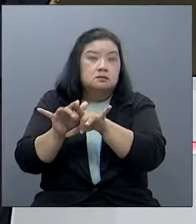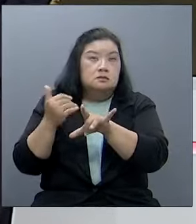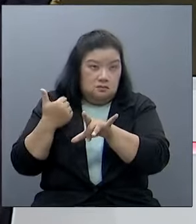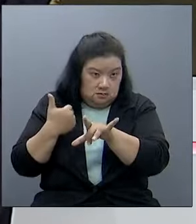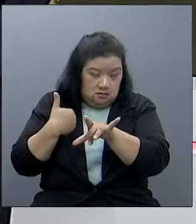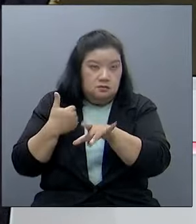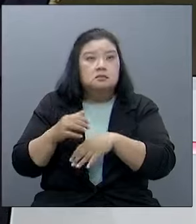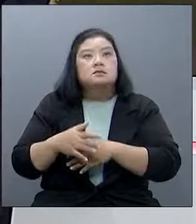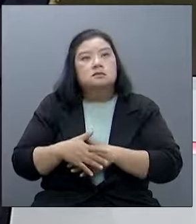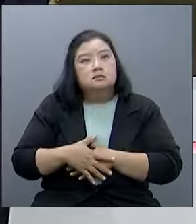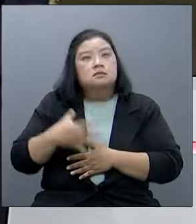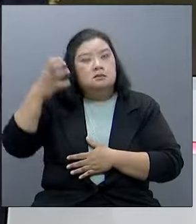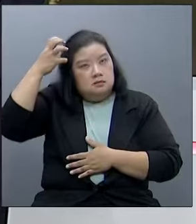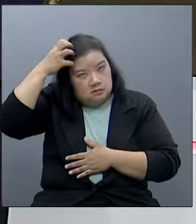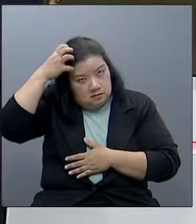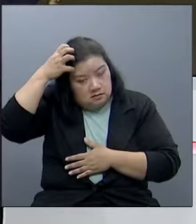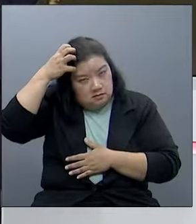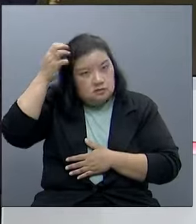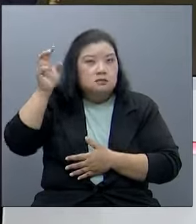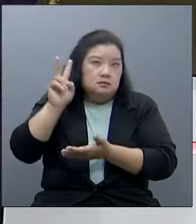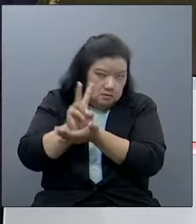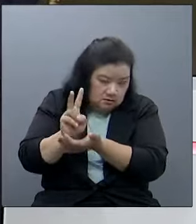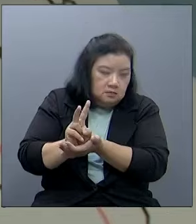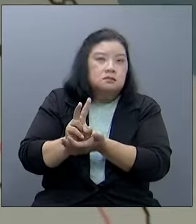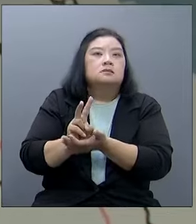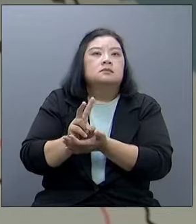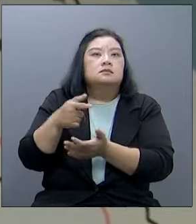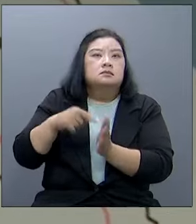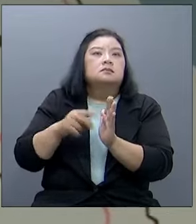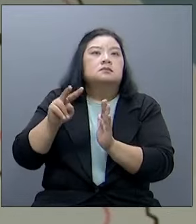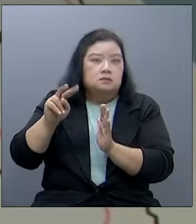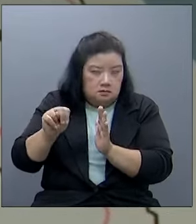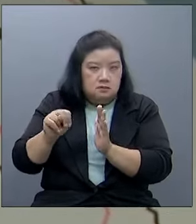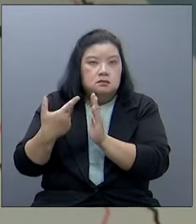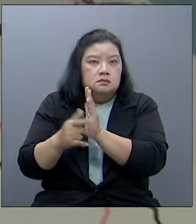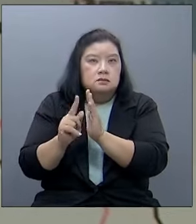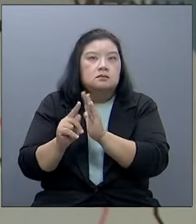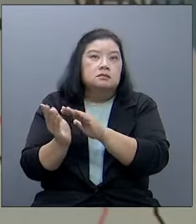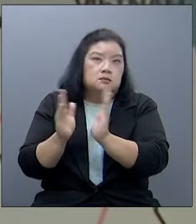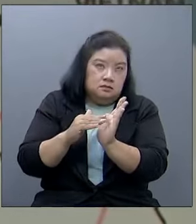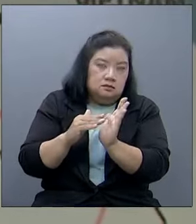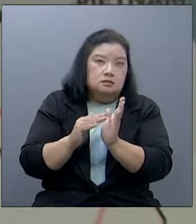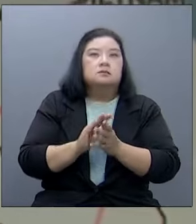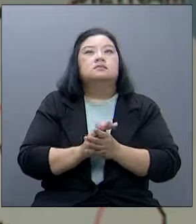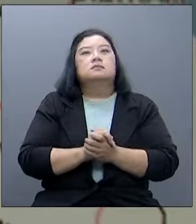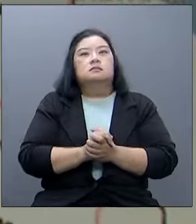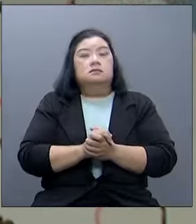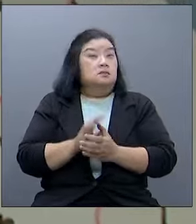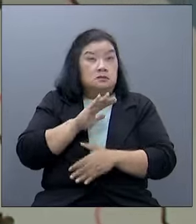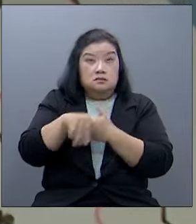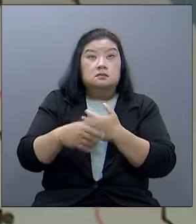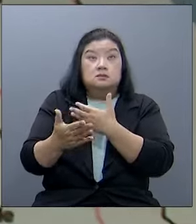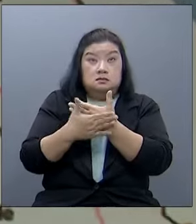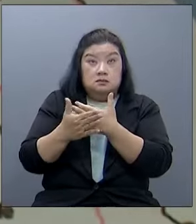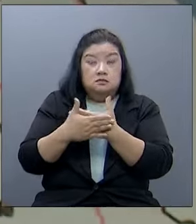บาง เชียงคาร เวียงจรรณ น้องคาย ปากสัน นครพนมซึ่งเตือนกันไปถึงการ